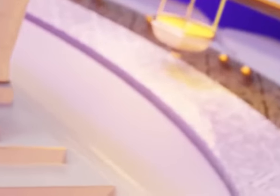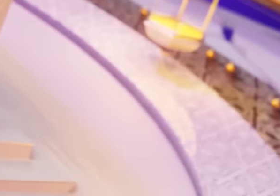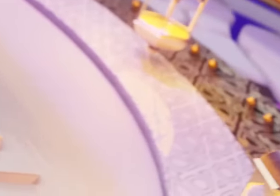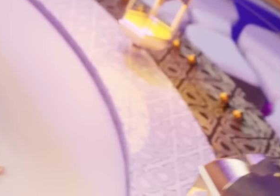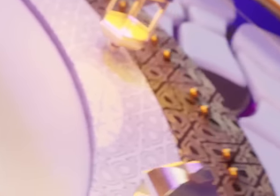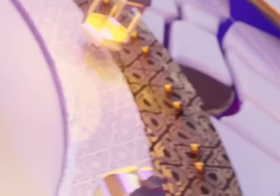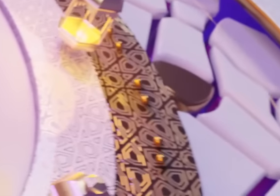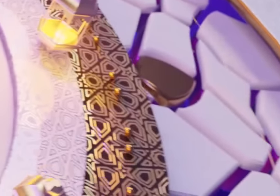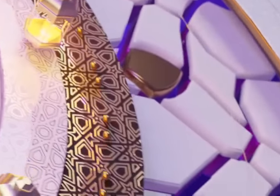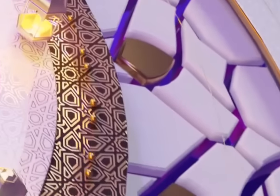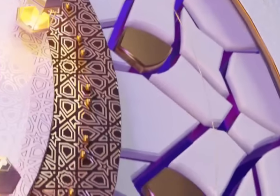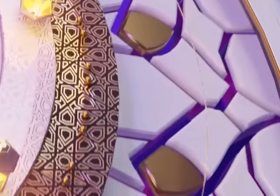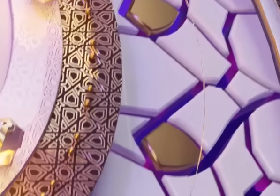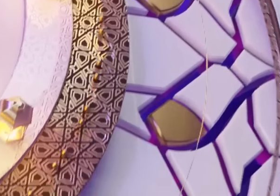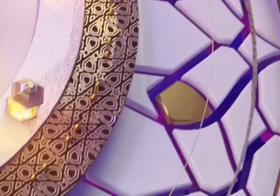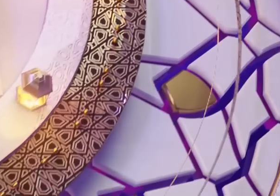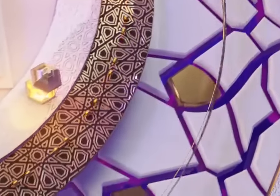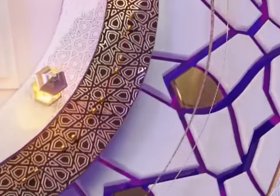رب